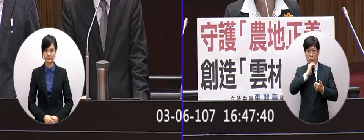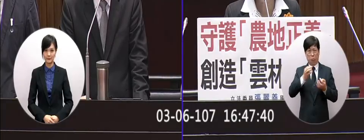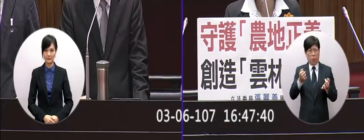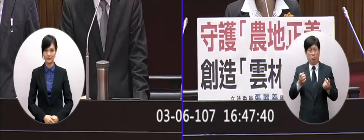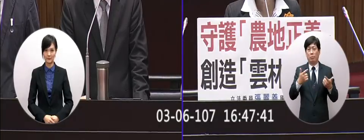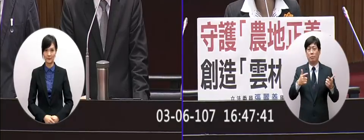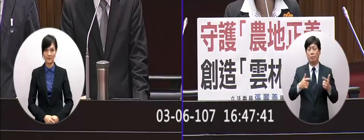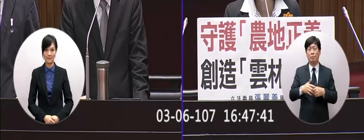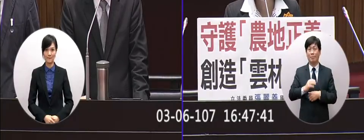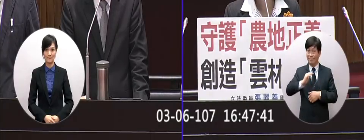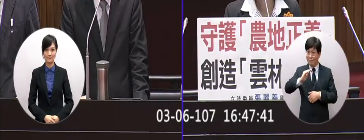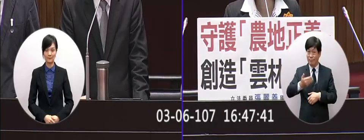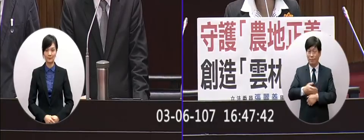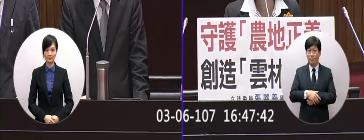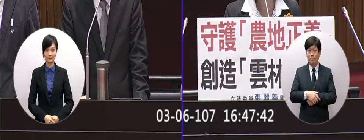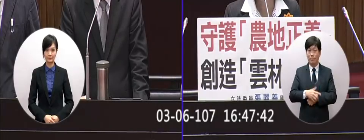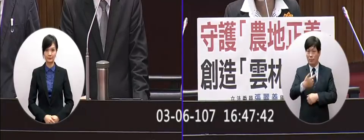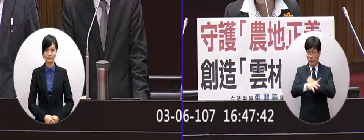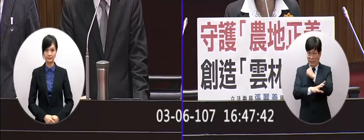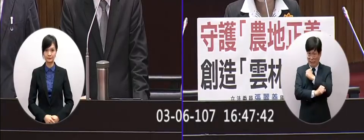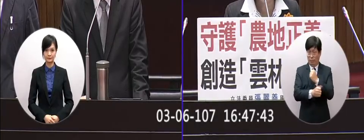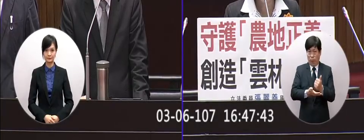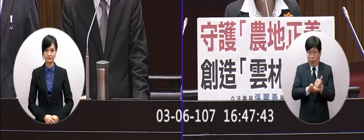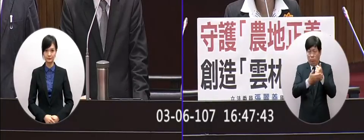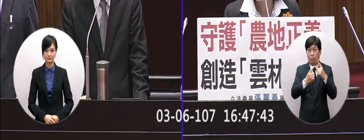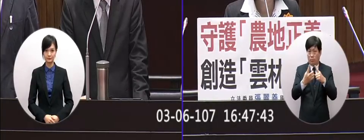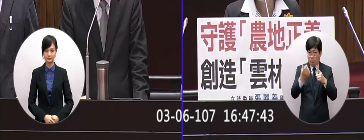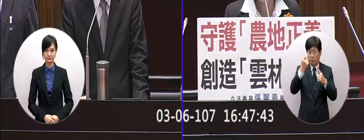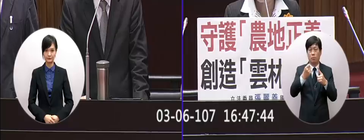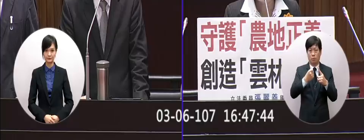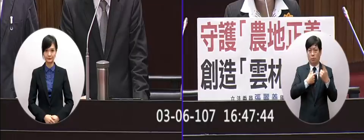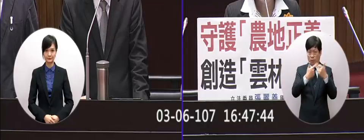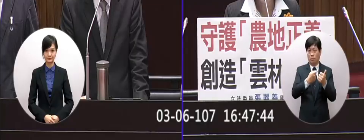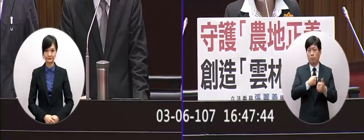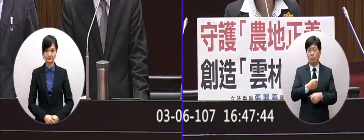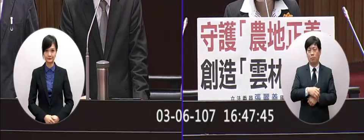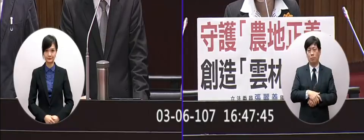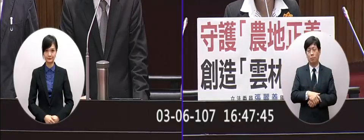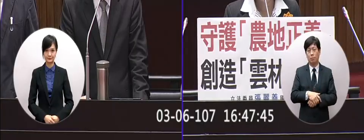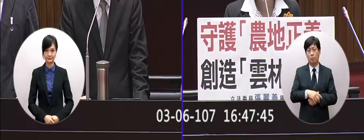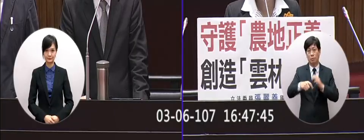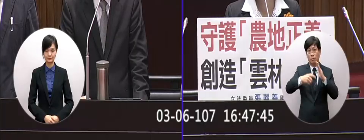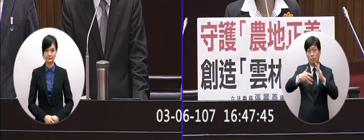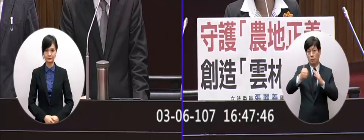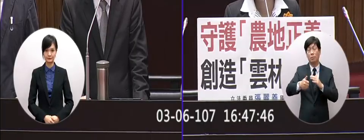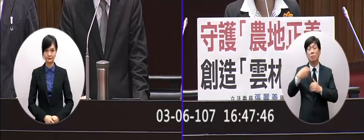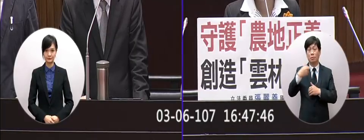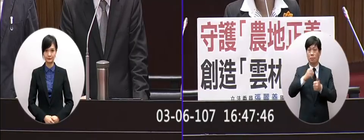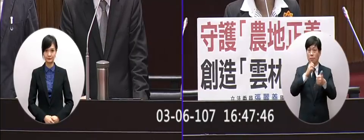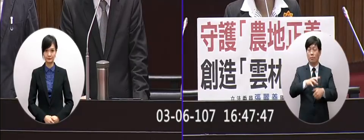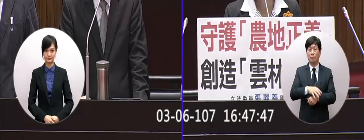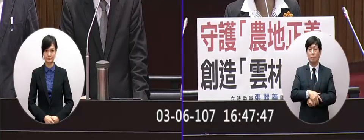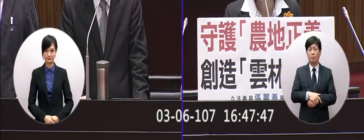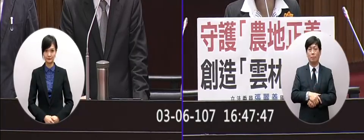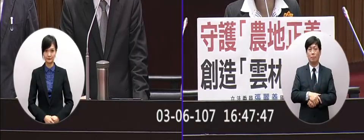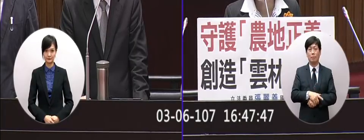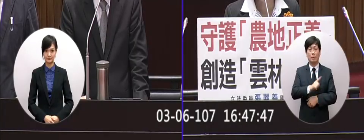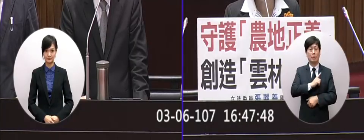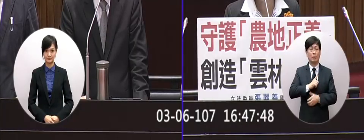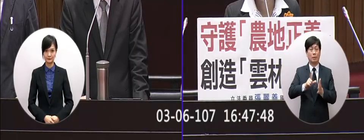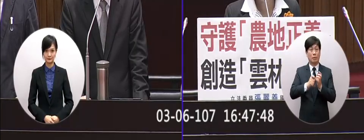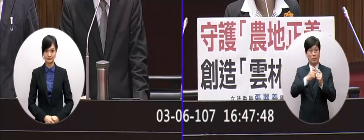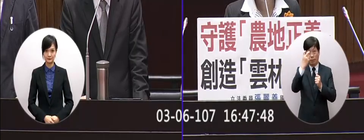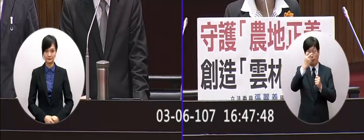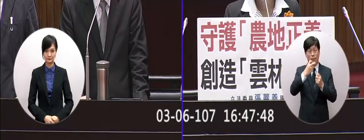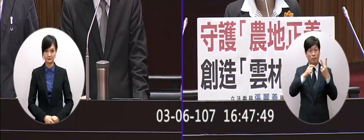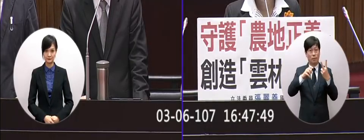有多富有，但是基本的尊严跟人权应该要有吧。好，院长，再来我要告诉你，你的长照